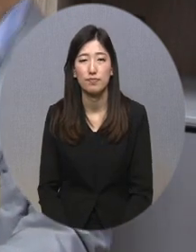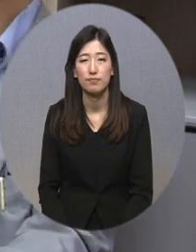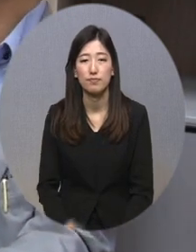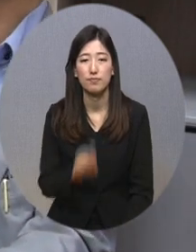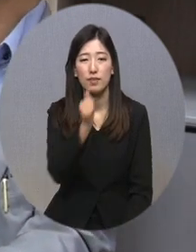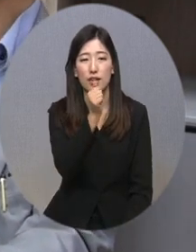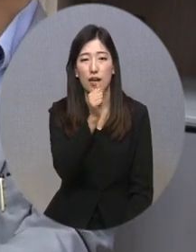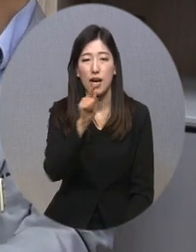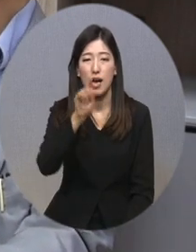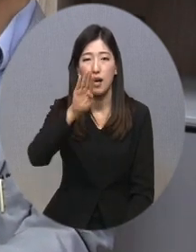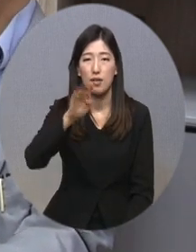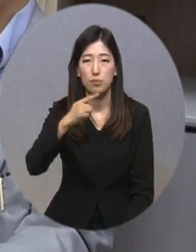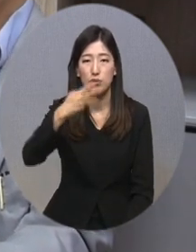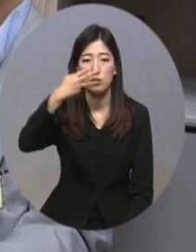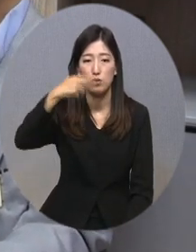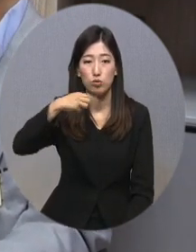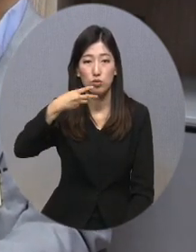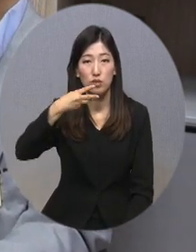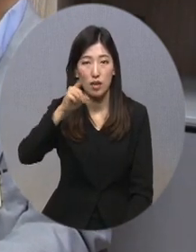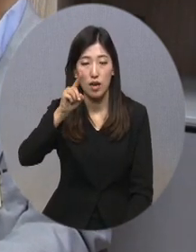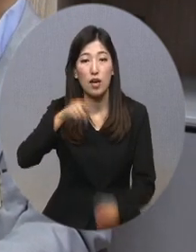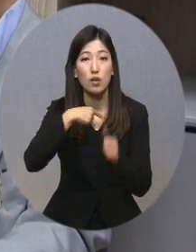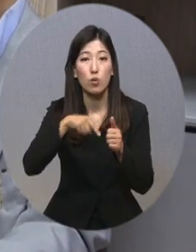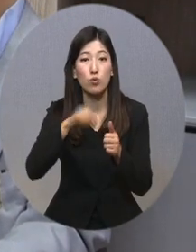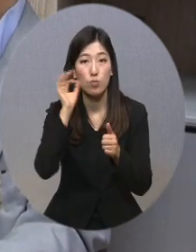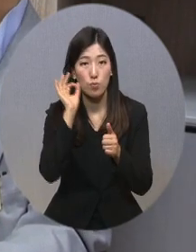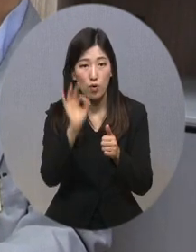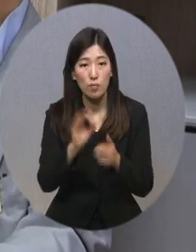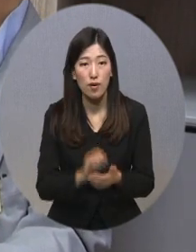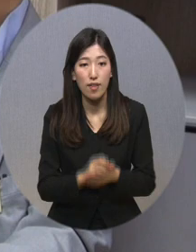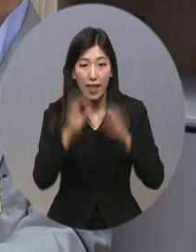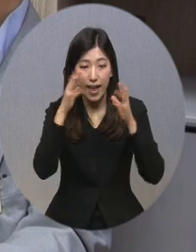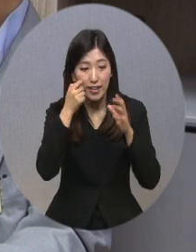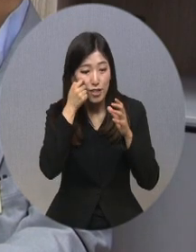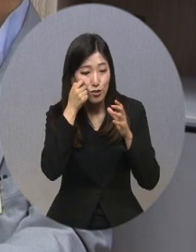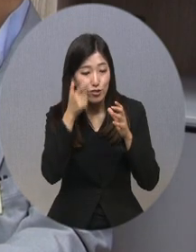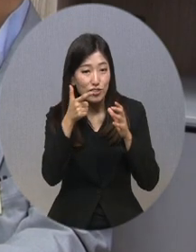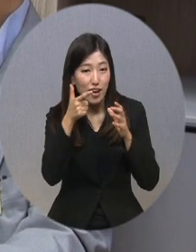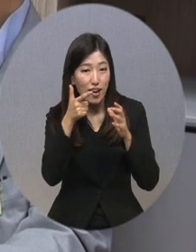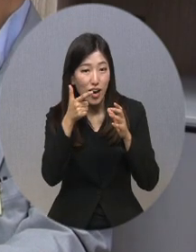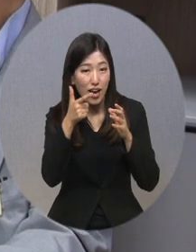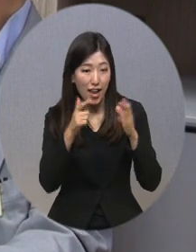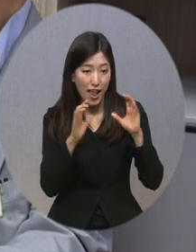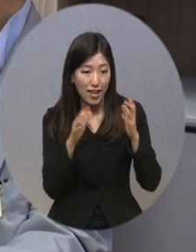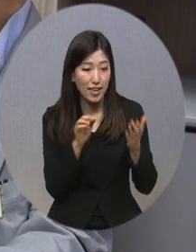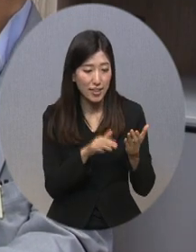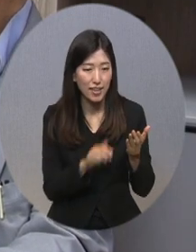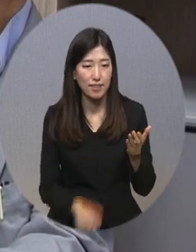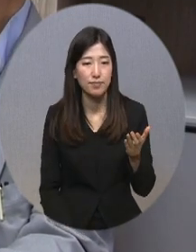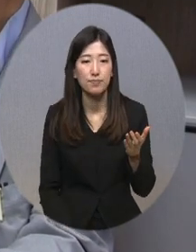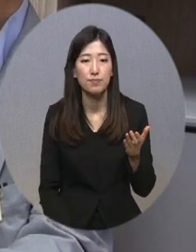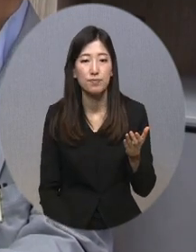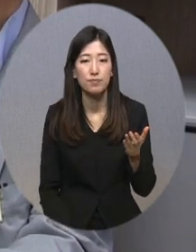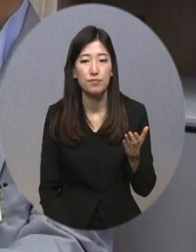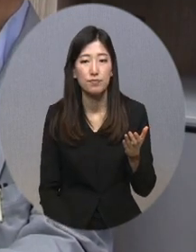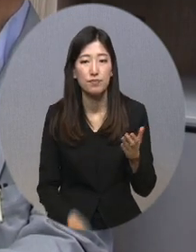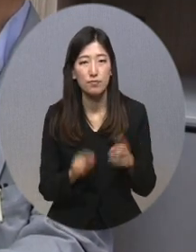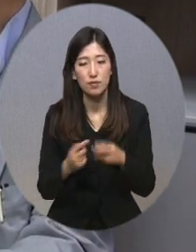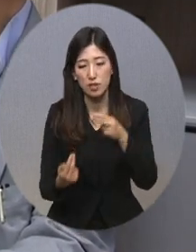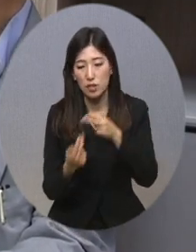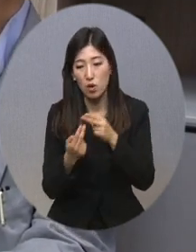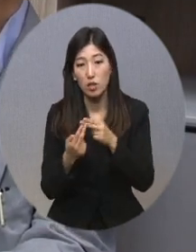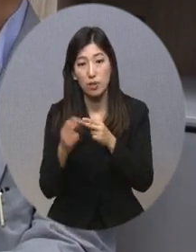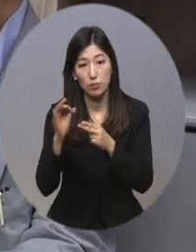하브루타 교육에서 보면, 생후 6개월만 되면 아이들한테 그 어떤 저금